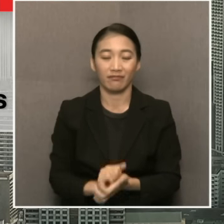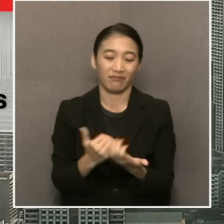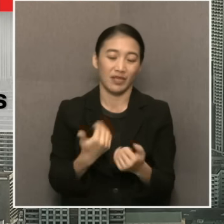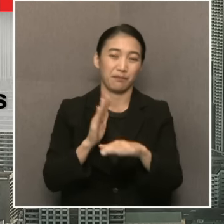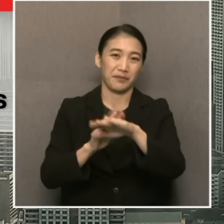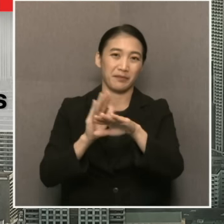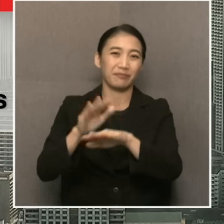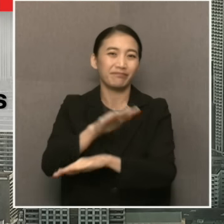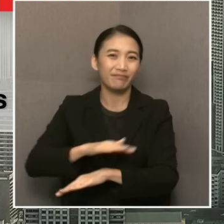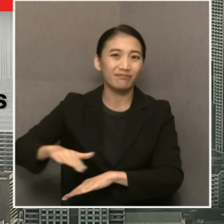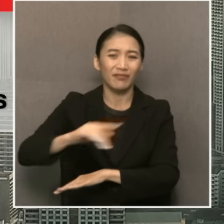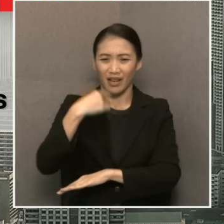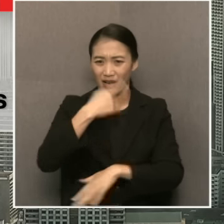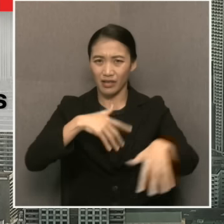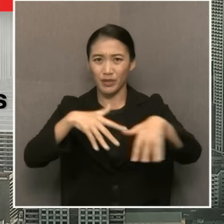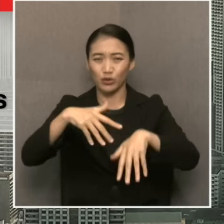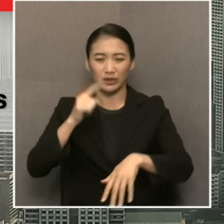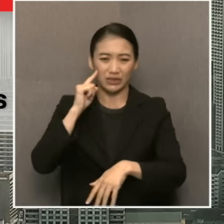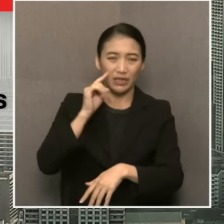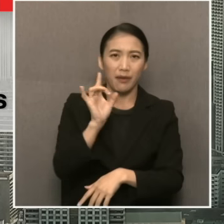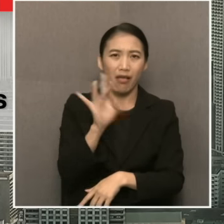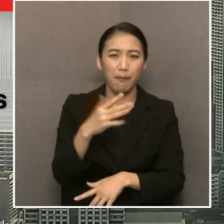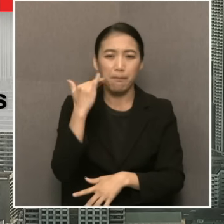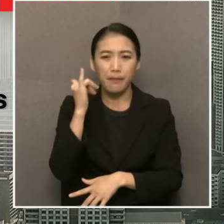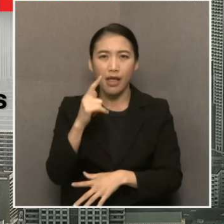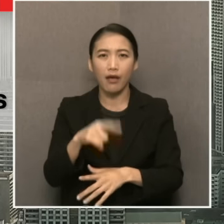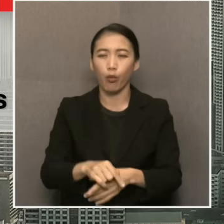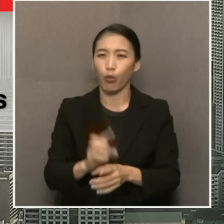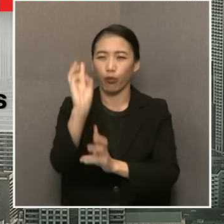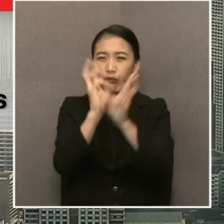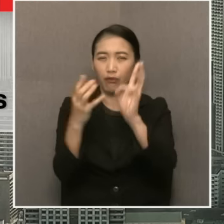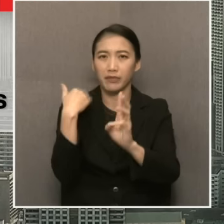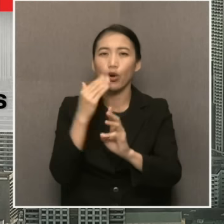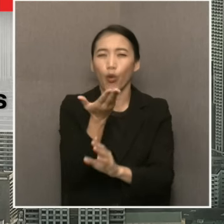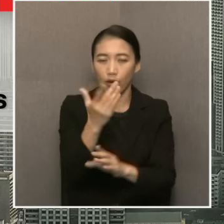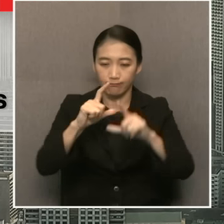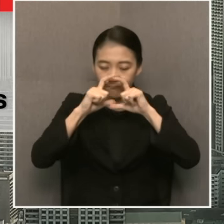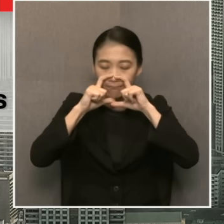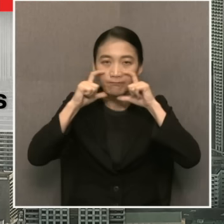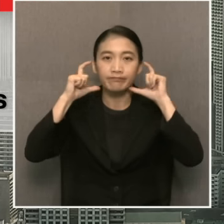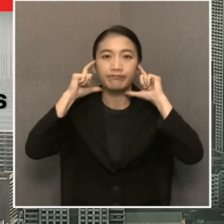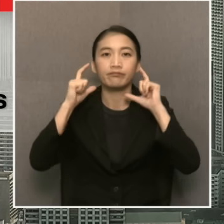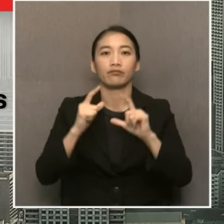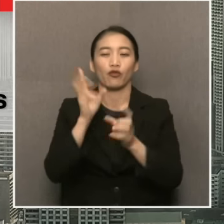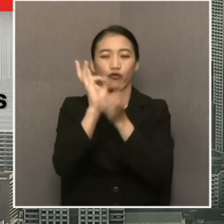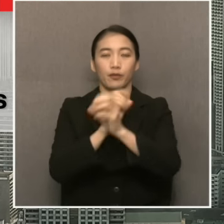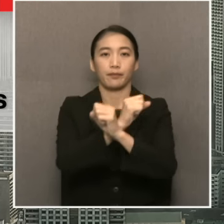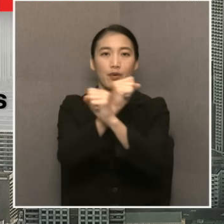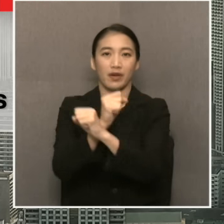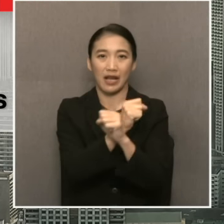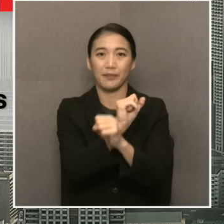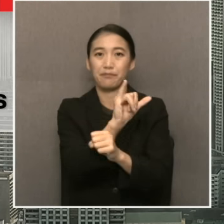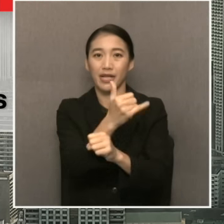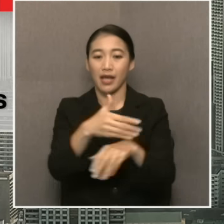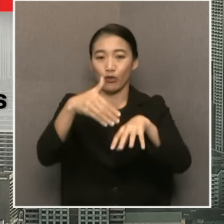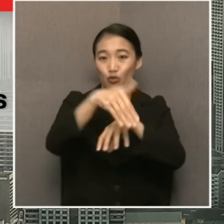ให้ประชาชนกลุ่มเสี่ยงใช้อุปกรณ์ป้องกันทุกครั้งที่ออกนอกอาคารนะคะหลีกเลี่ยงการทำกิจกรรมหรือว่าการออกกำลังกายก